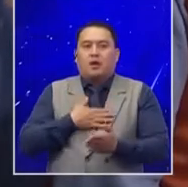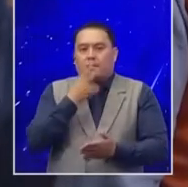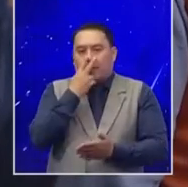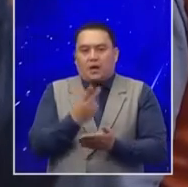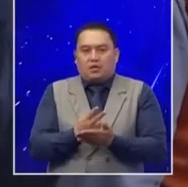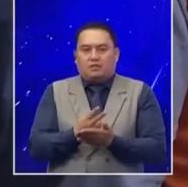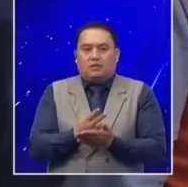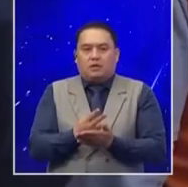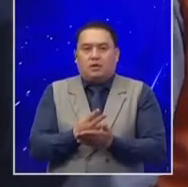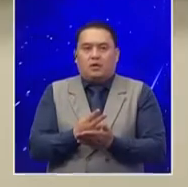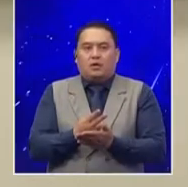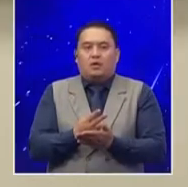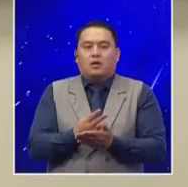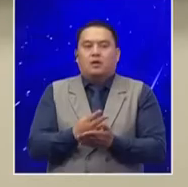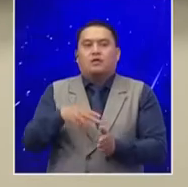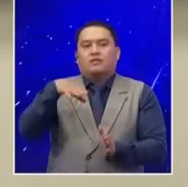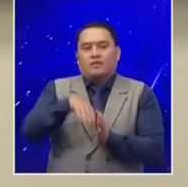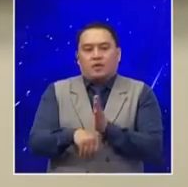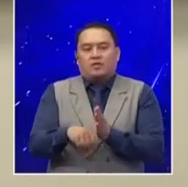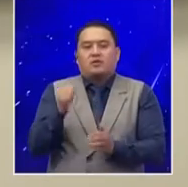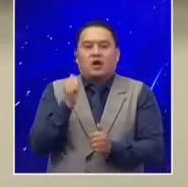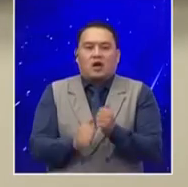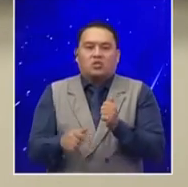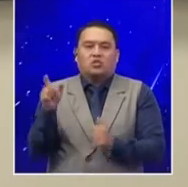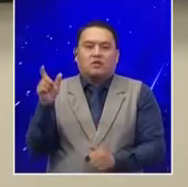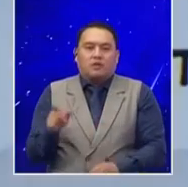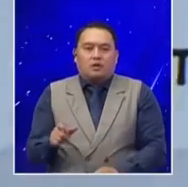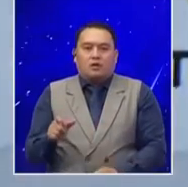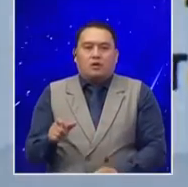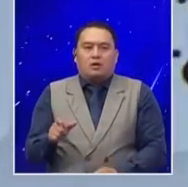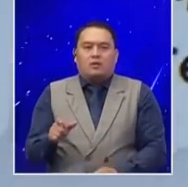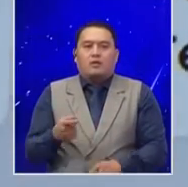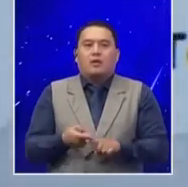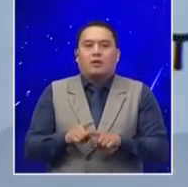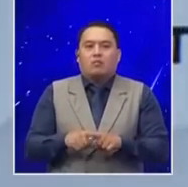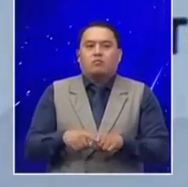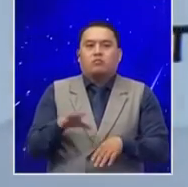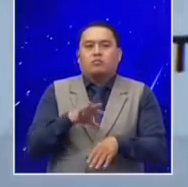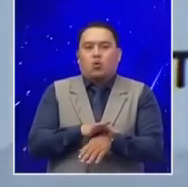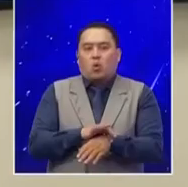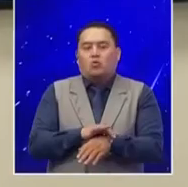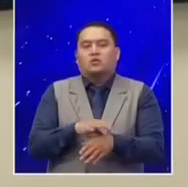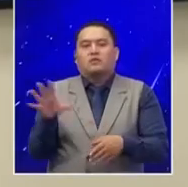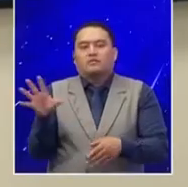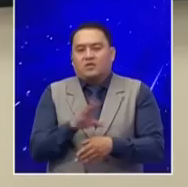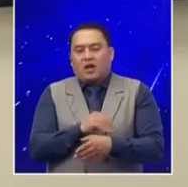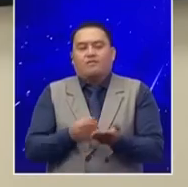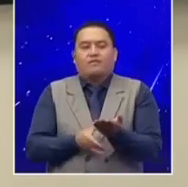мы сюда, будут выводить сюда данные каждого пациента. И по таким параметрам, как пульс, сатурация, артериальное давление,